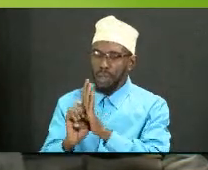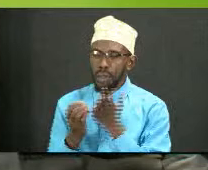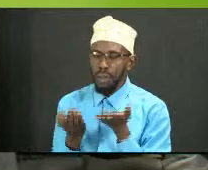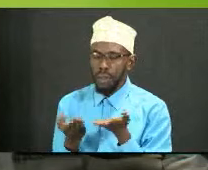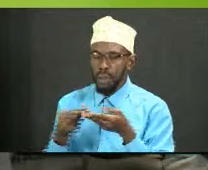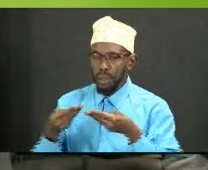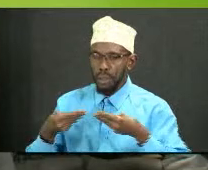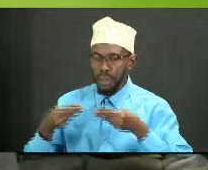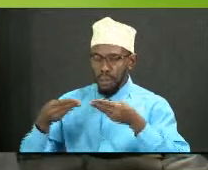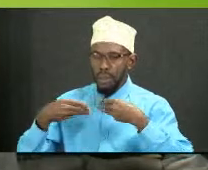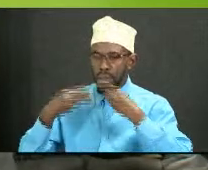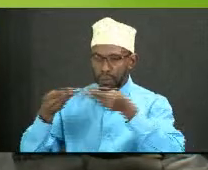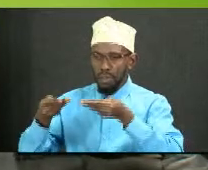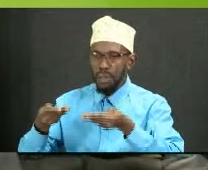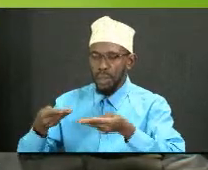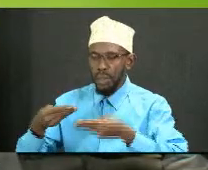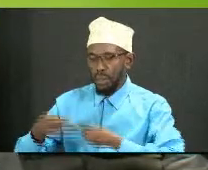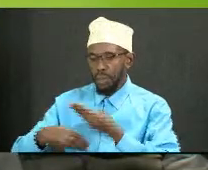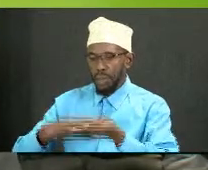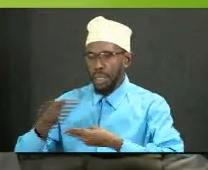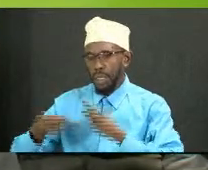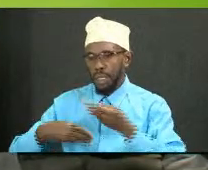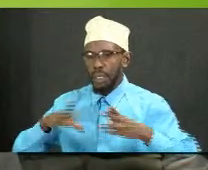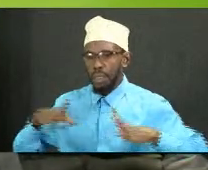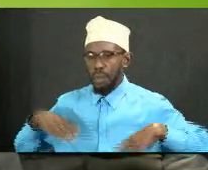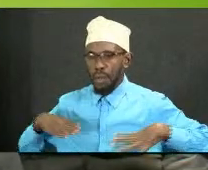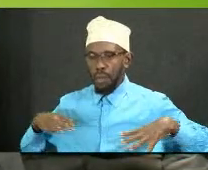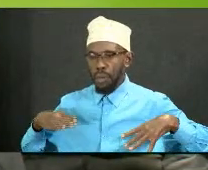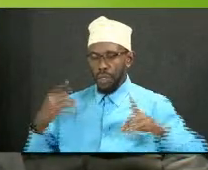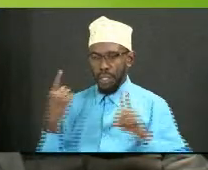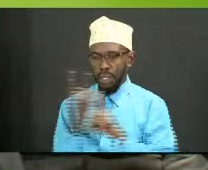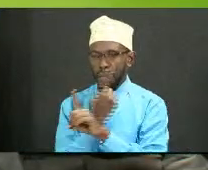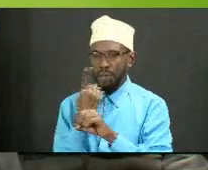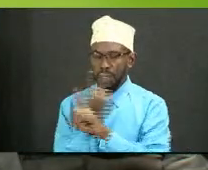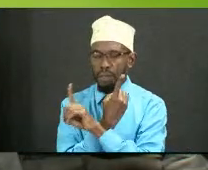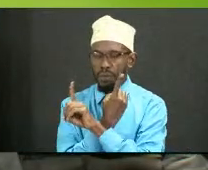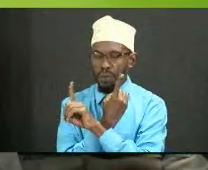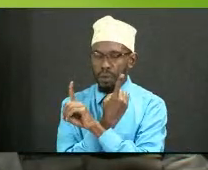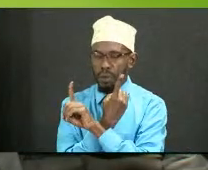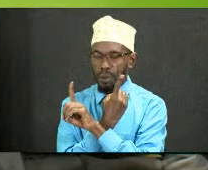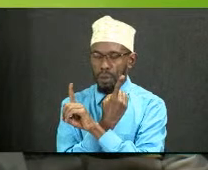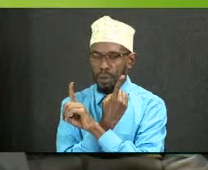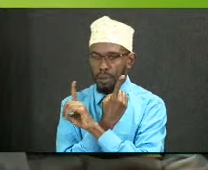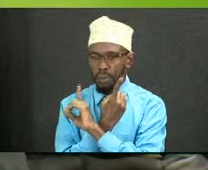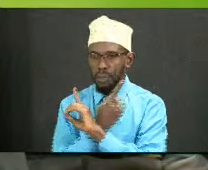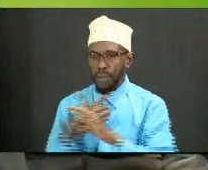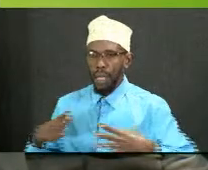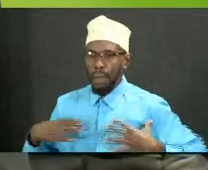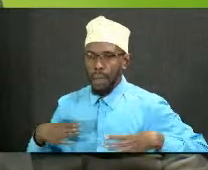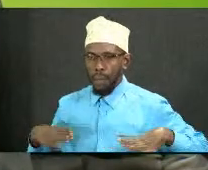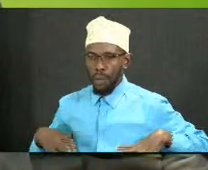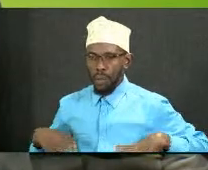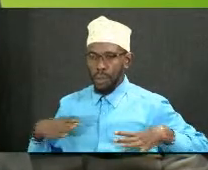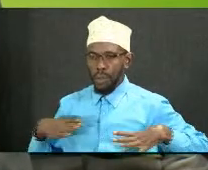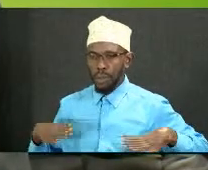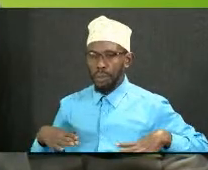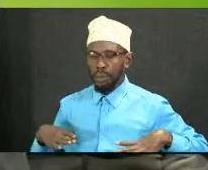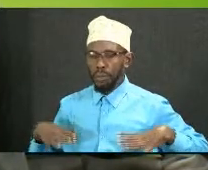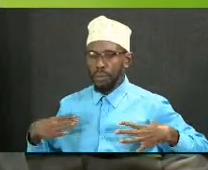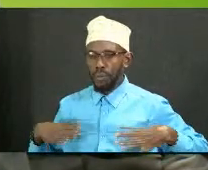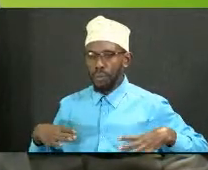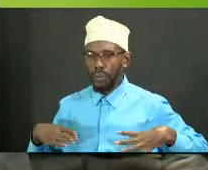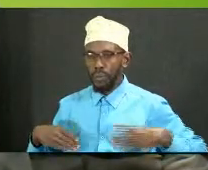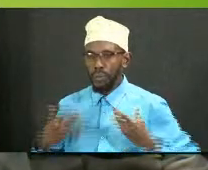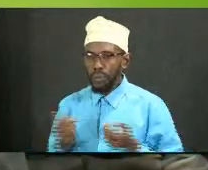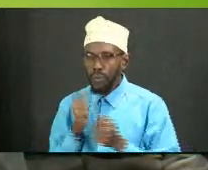suluhu. Ni vipi wanabiashara, watu mbali mbali wanaweza kukidhi mahitaji yao, ama